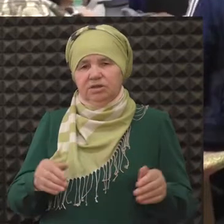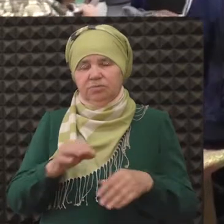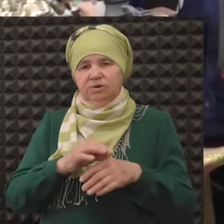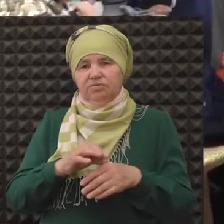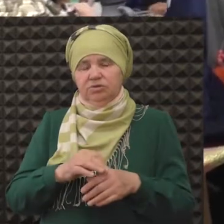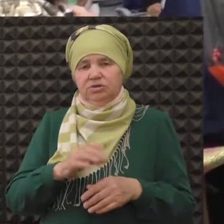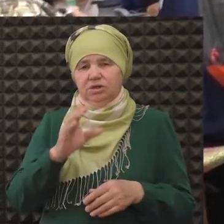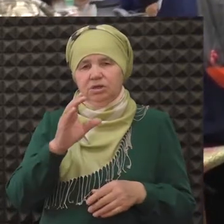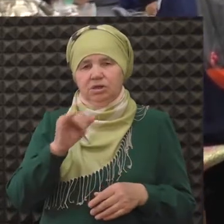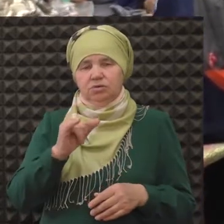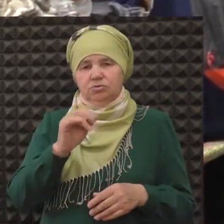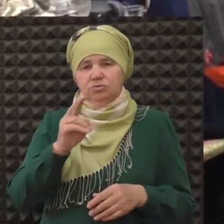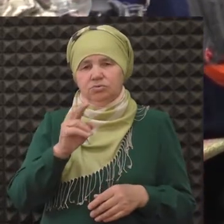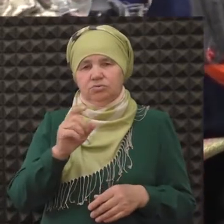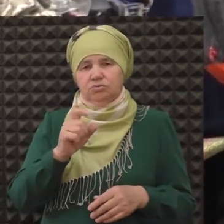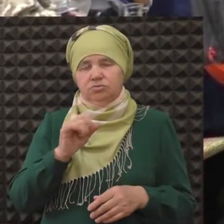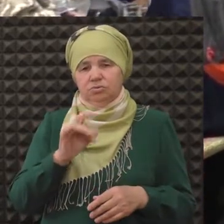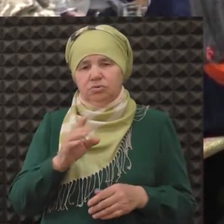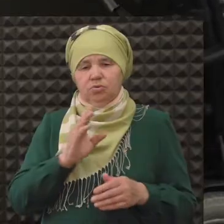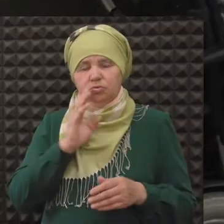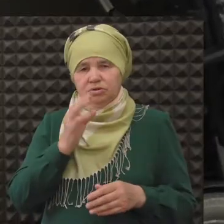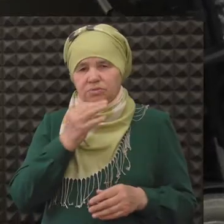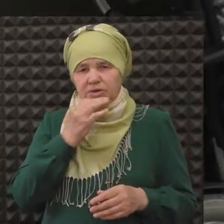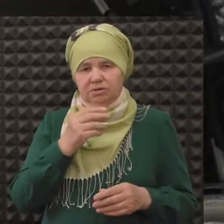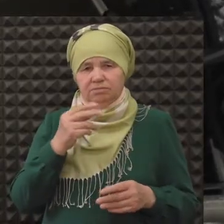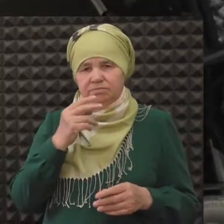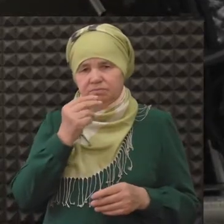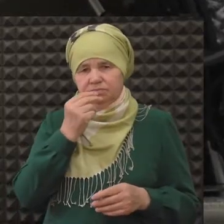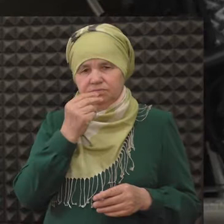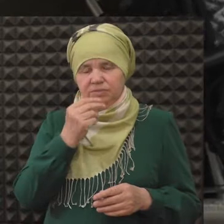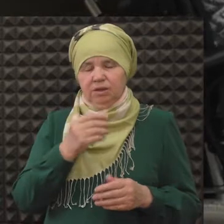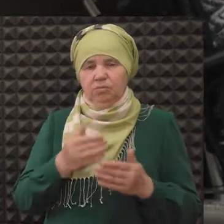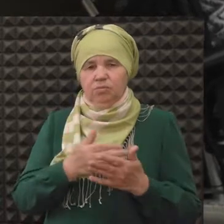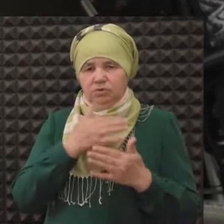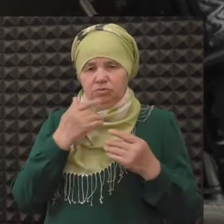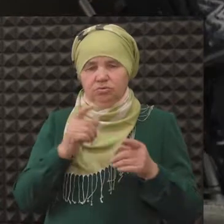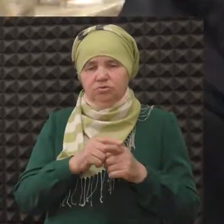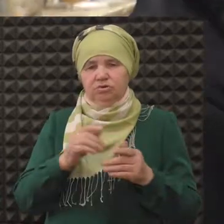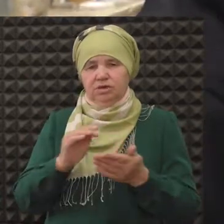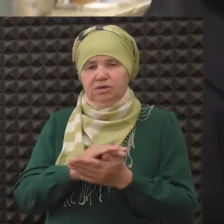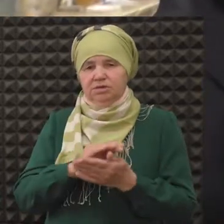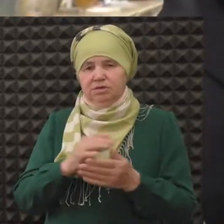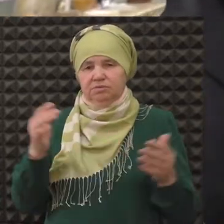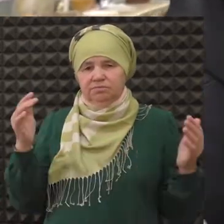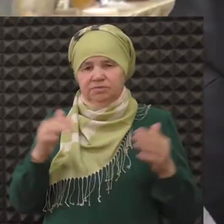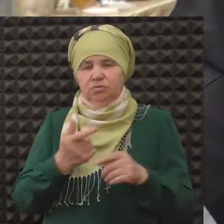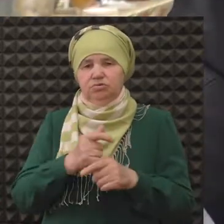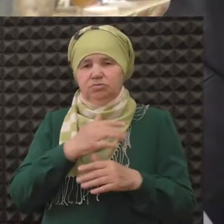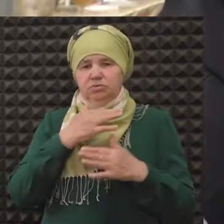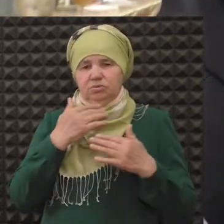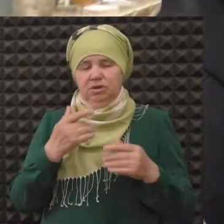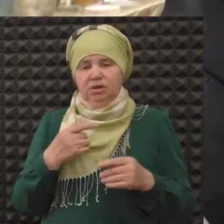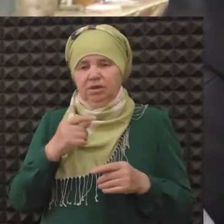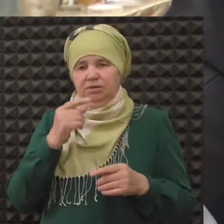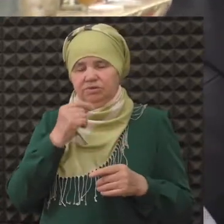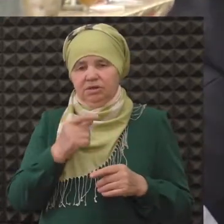и сухур. Это предрассветная трапеза перед постом, на которой также много гостей. Я тут впервые присутствую на ифтаре,